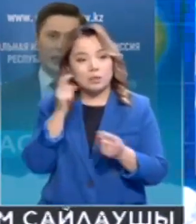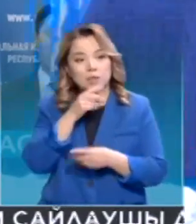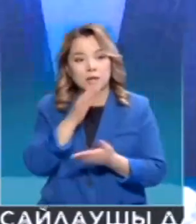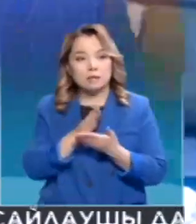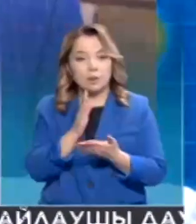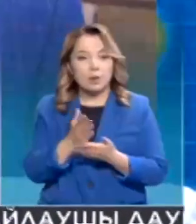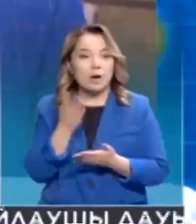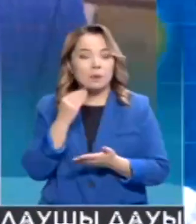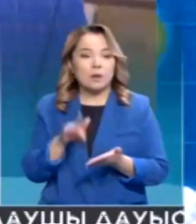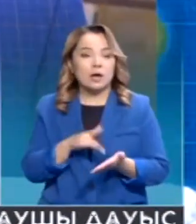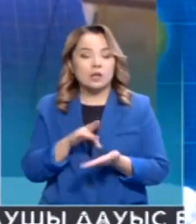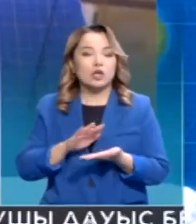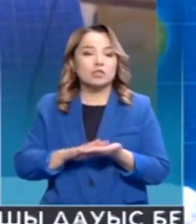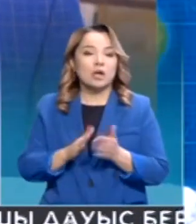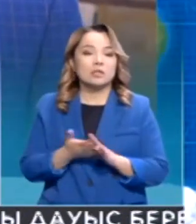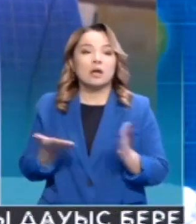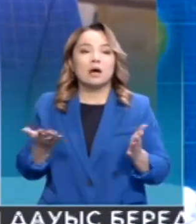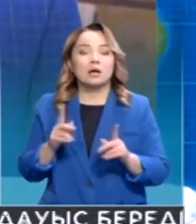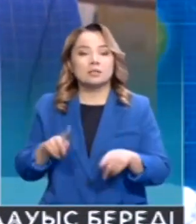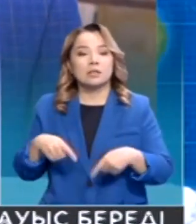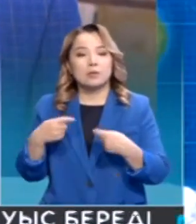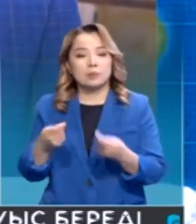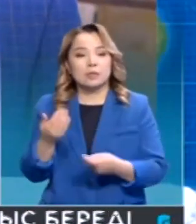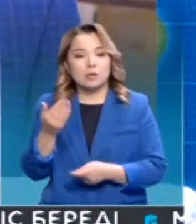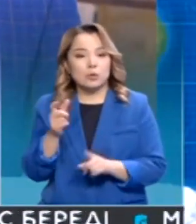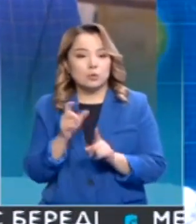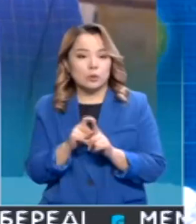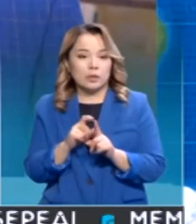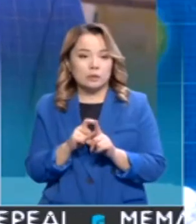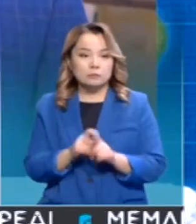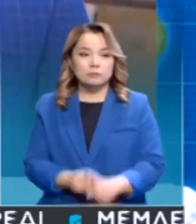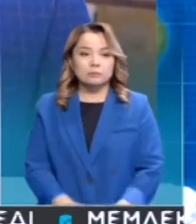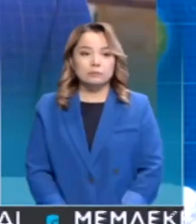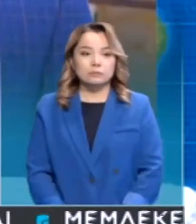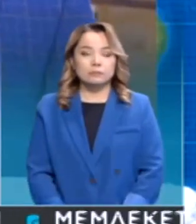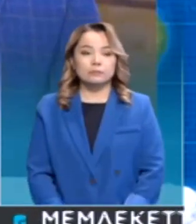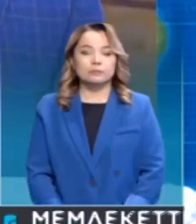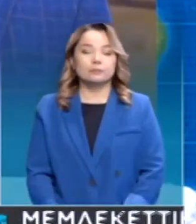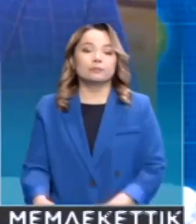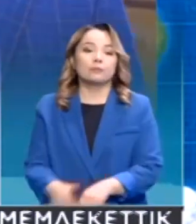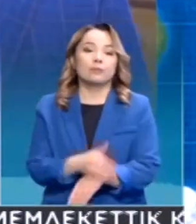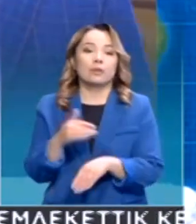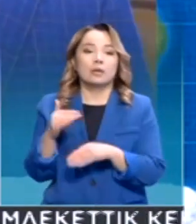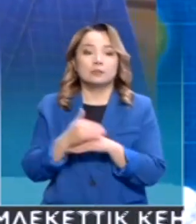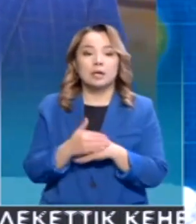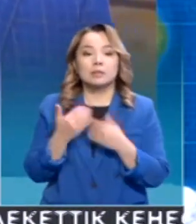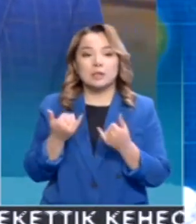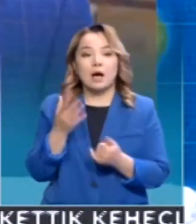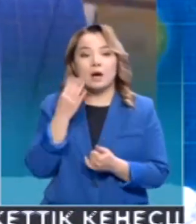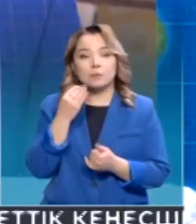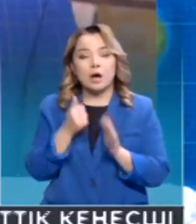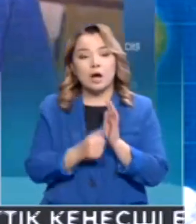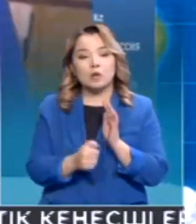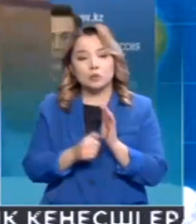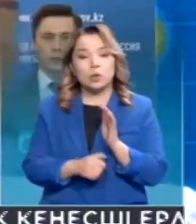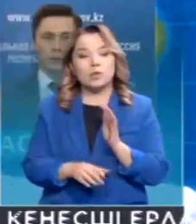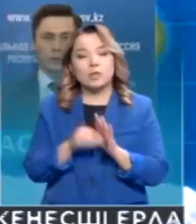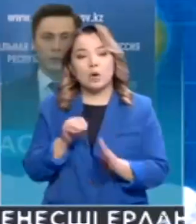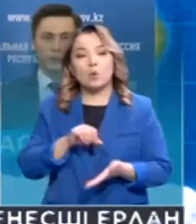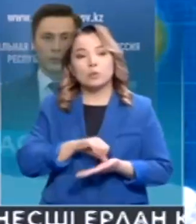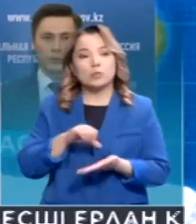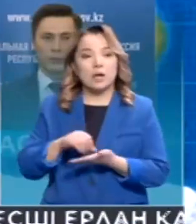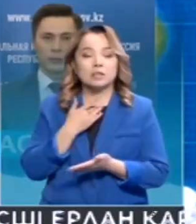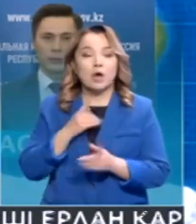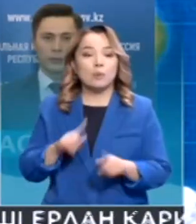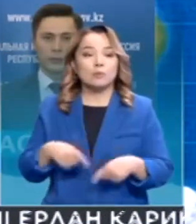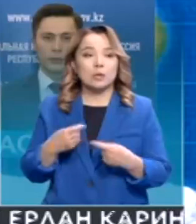анық. Ал Алматыдағы жағдай қандай екен? Әріптесімізден білейік. Кеш жарық Алматыдағы 600 сайлау учаскесіндегі дауыс